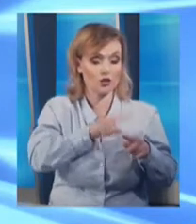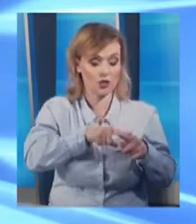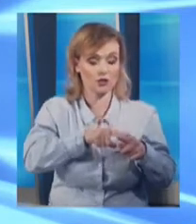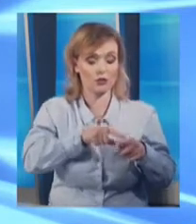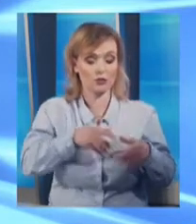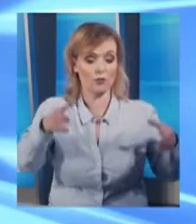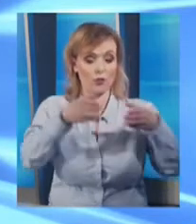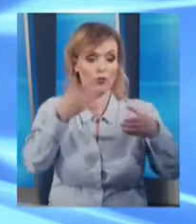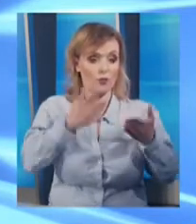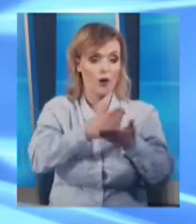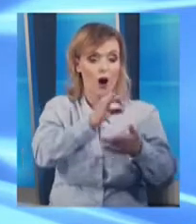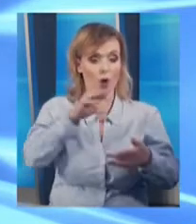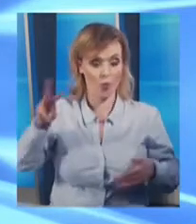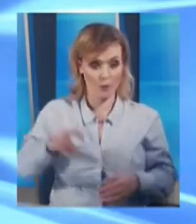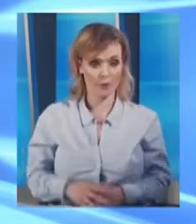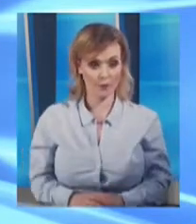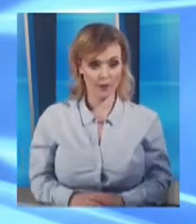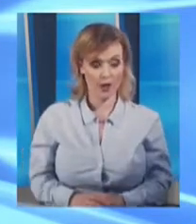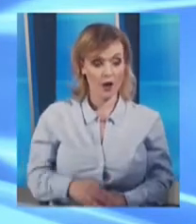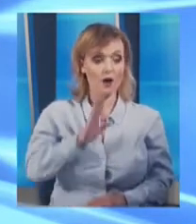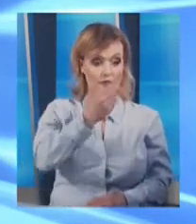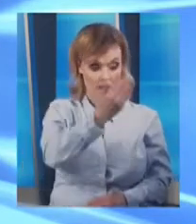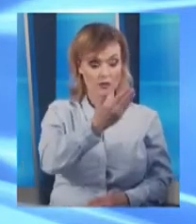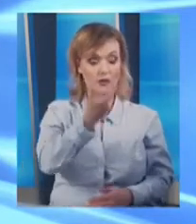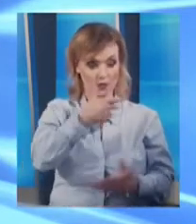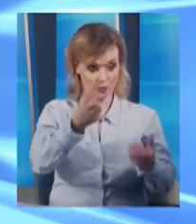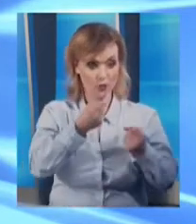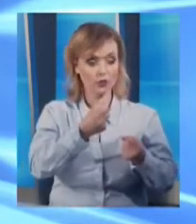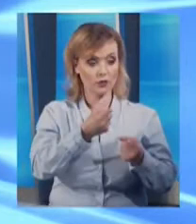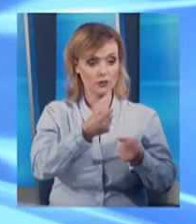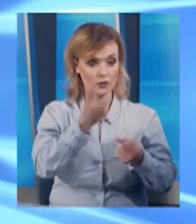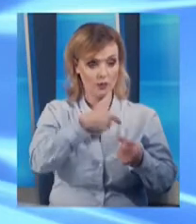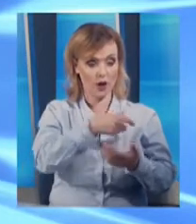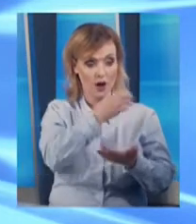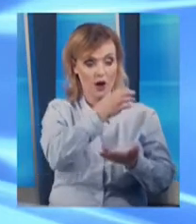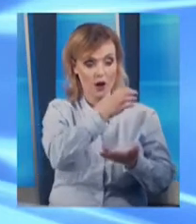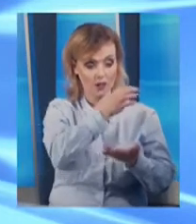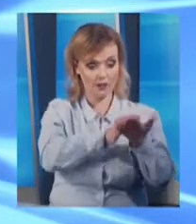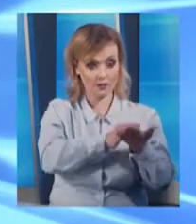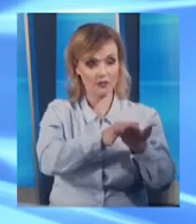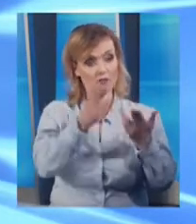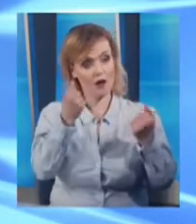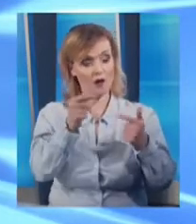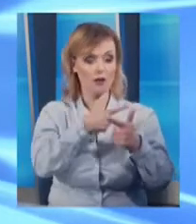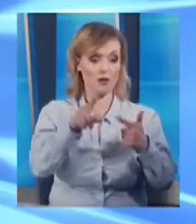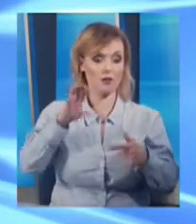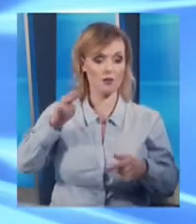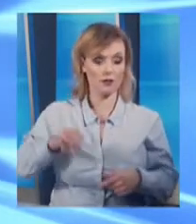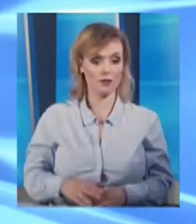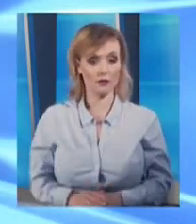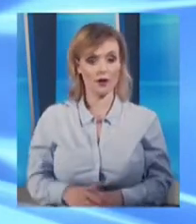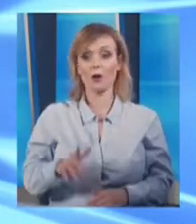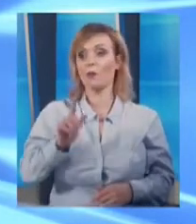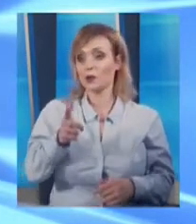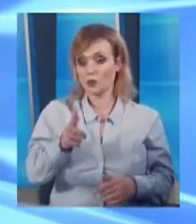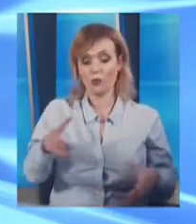întrebarea este, dumneiei își asumă acest lucru sau nu? Și de ce, până la urmă,